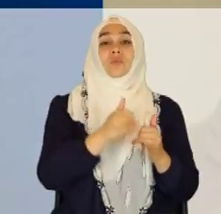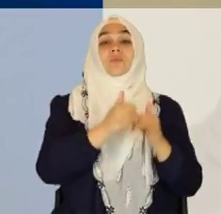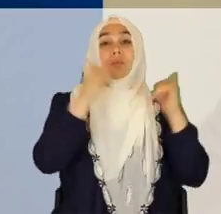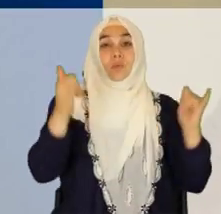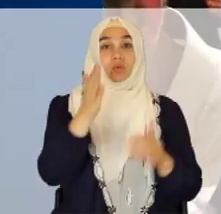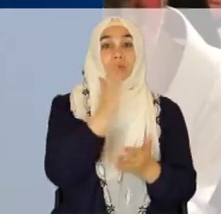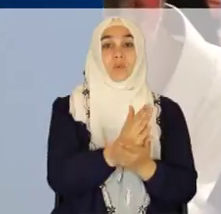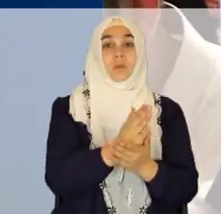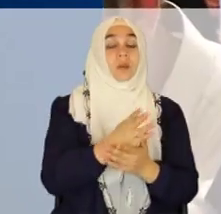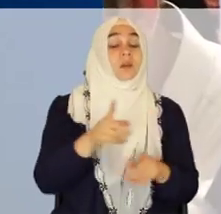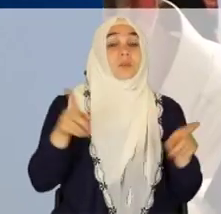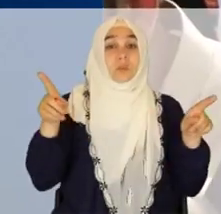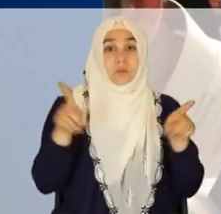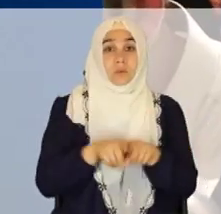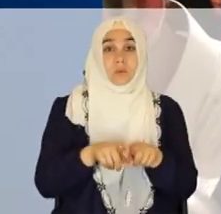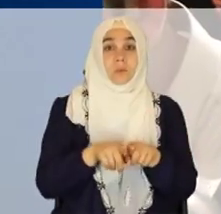Ana shu.